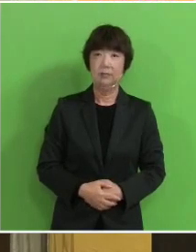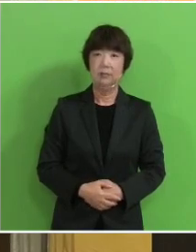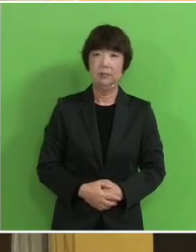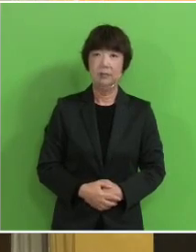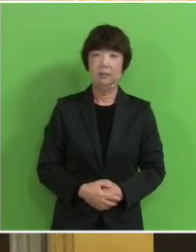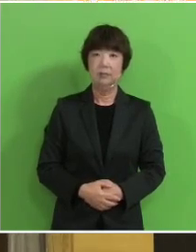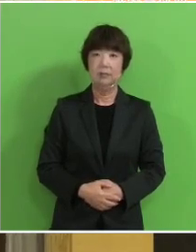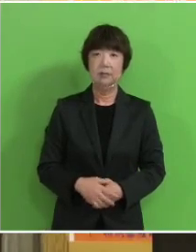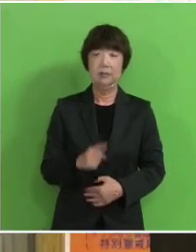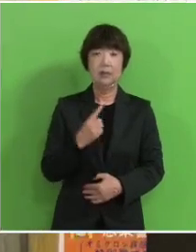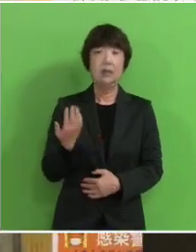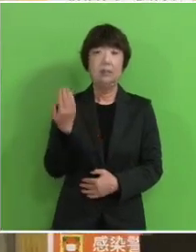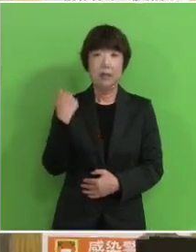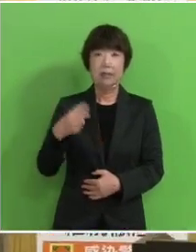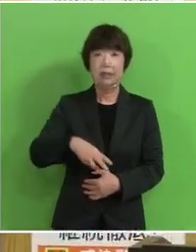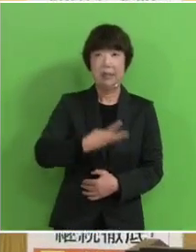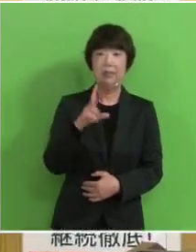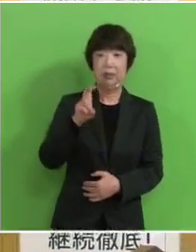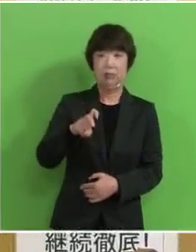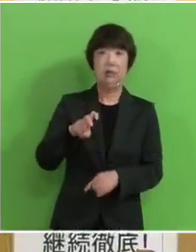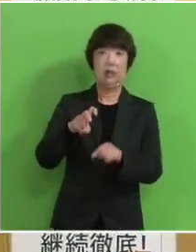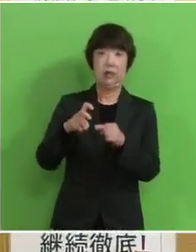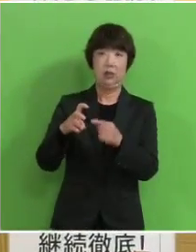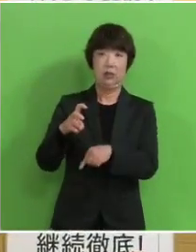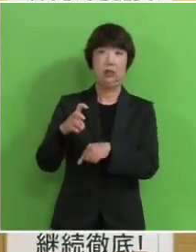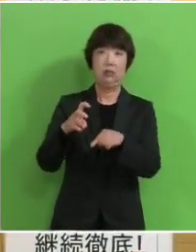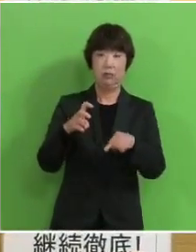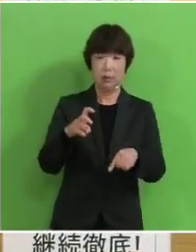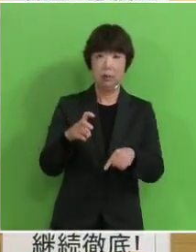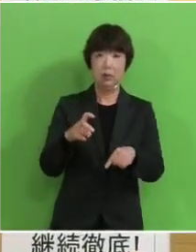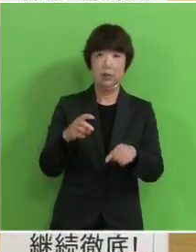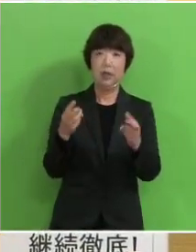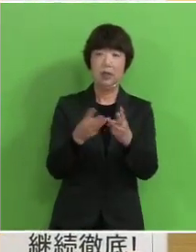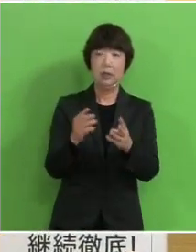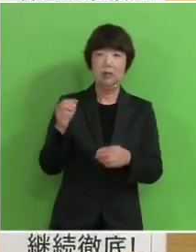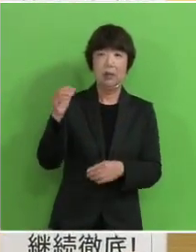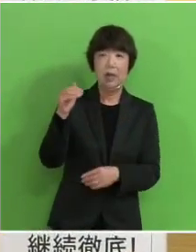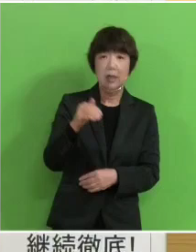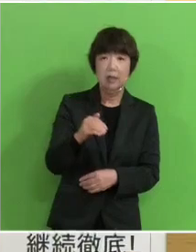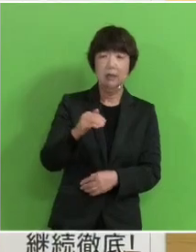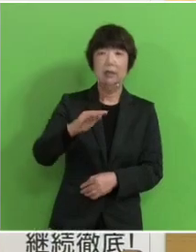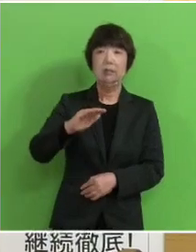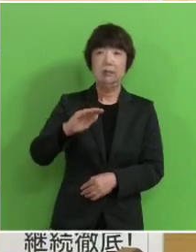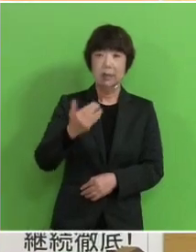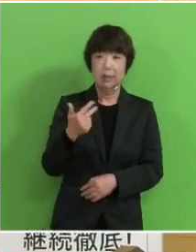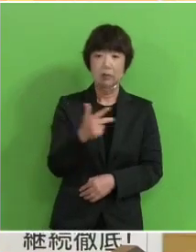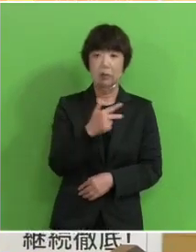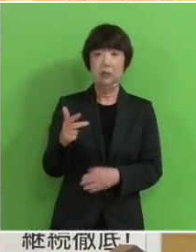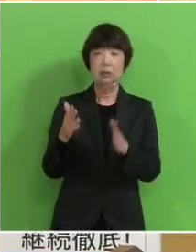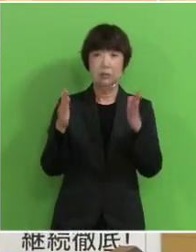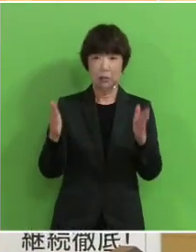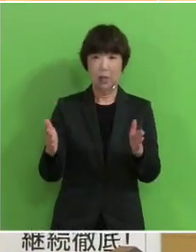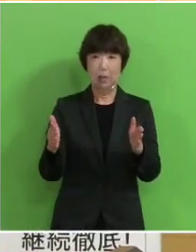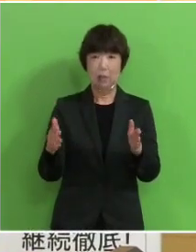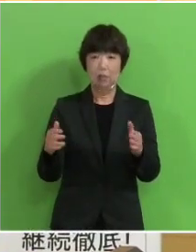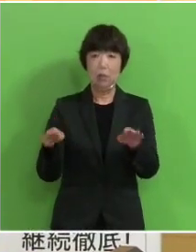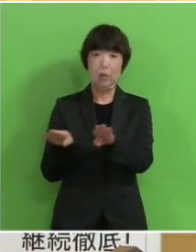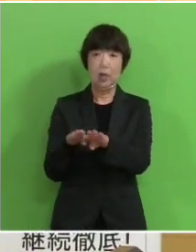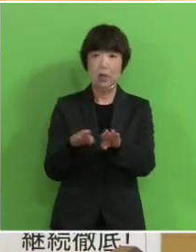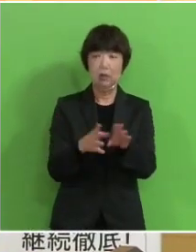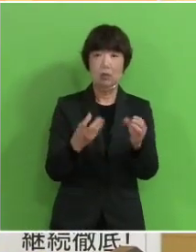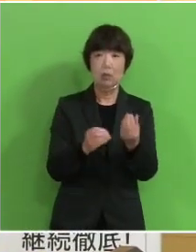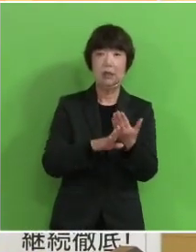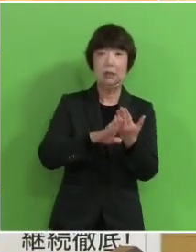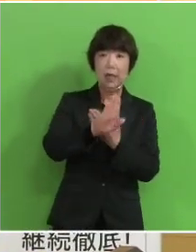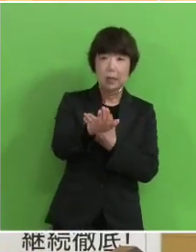前日が320名でしたので減少はしているんですけれども1週間この3連休以降